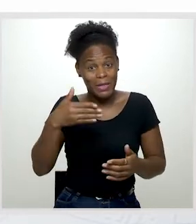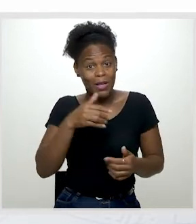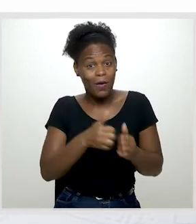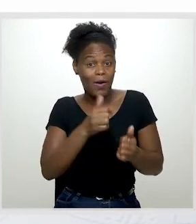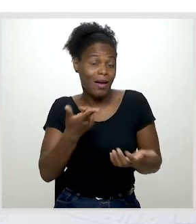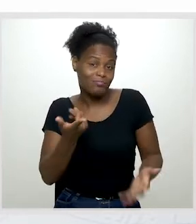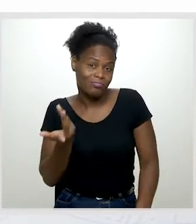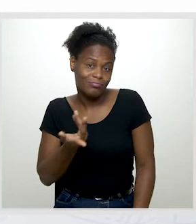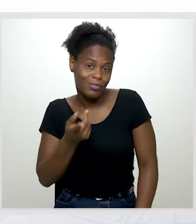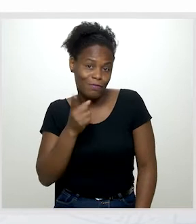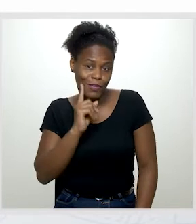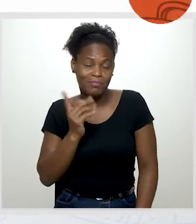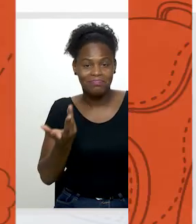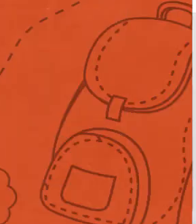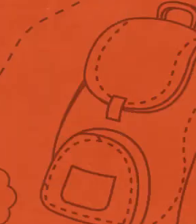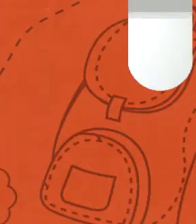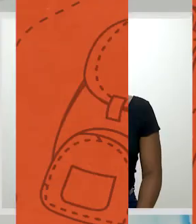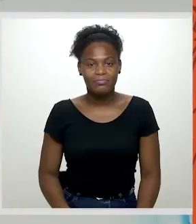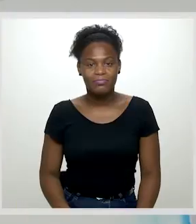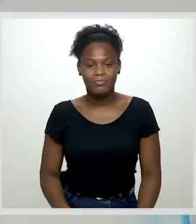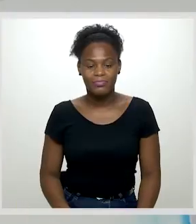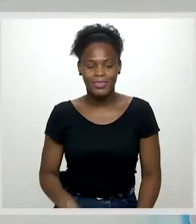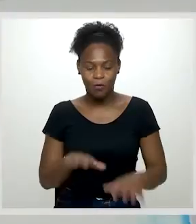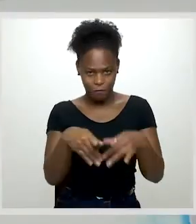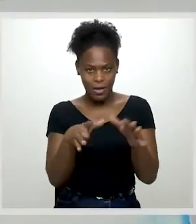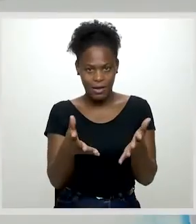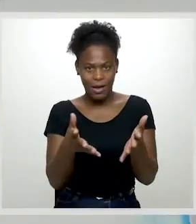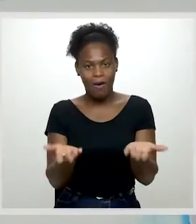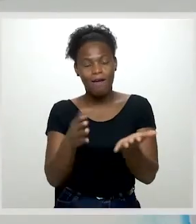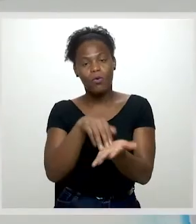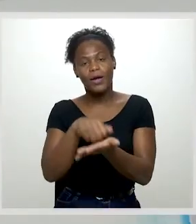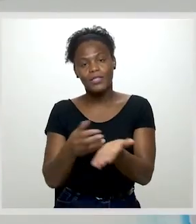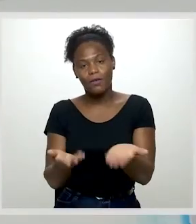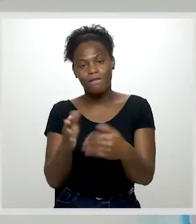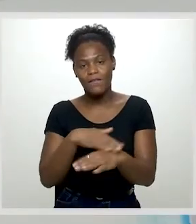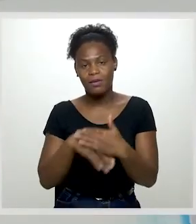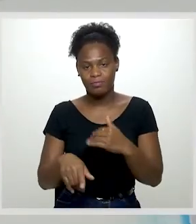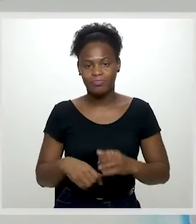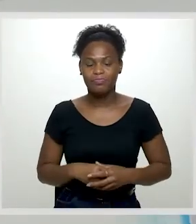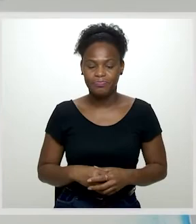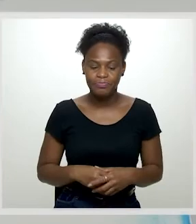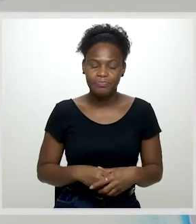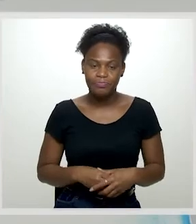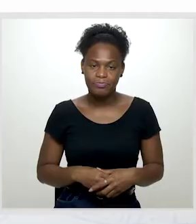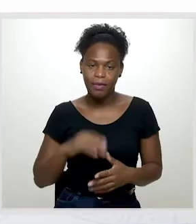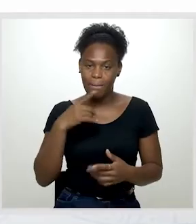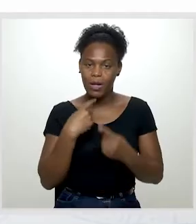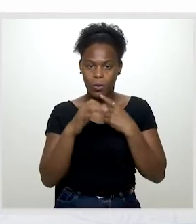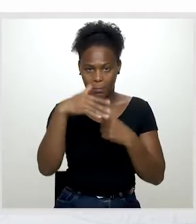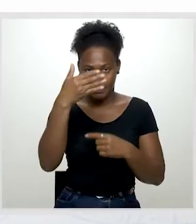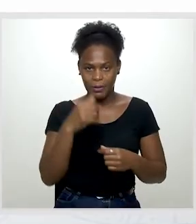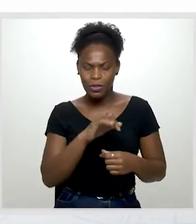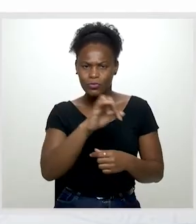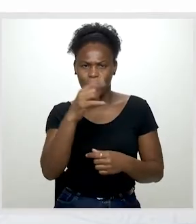Surtout avec les filles. Tu as fini? Alors, on va passer à la correction. Alors, la première